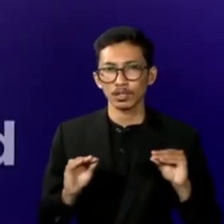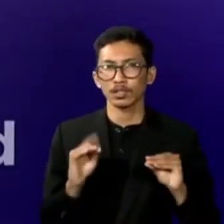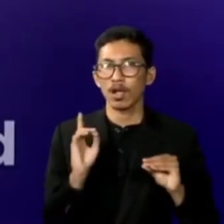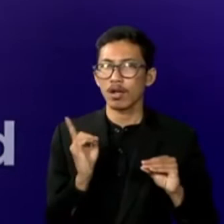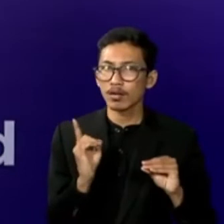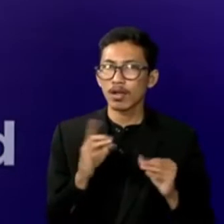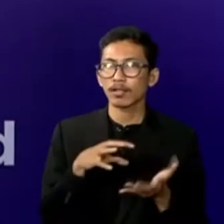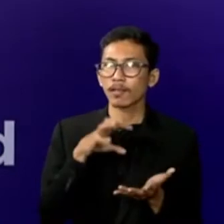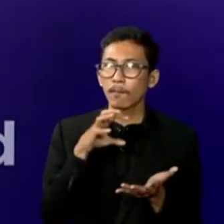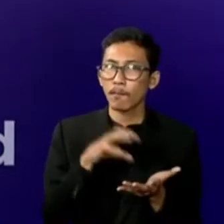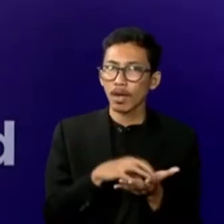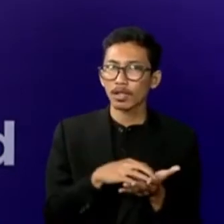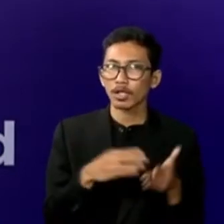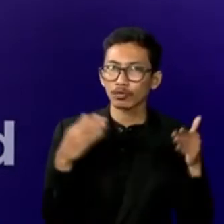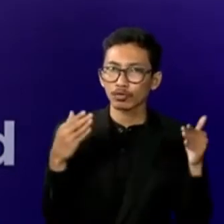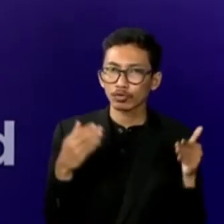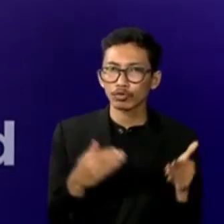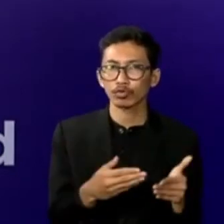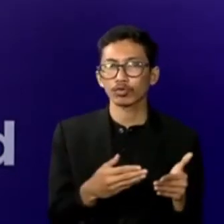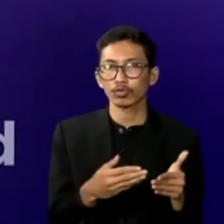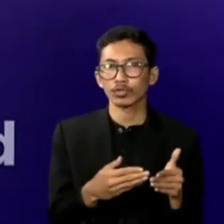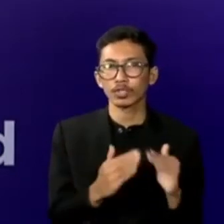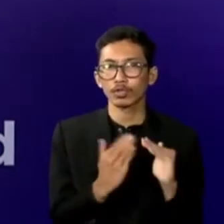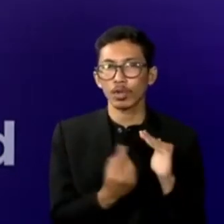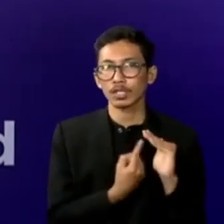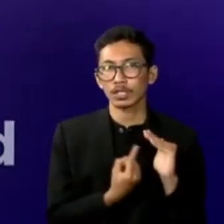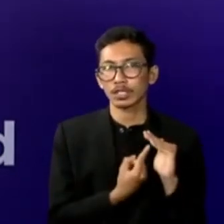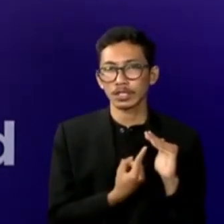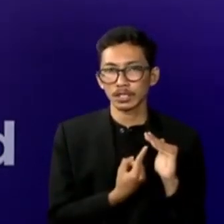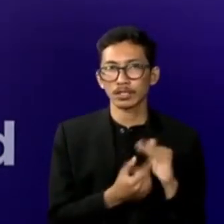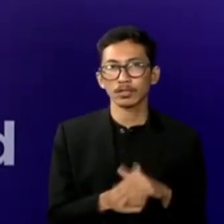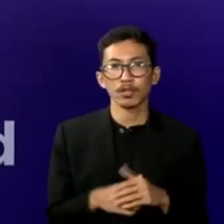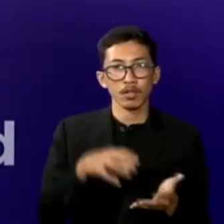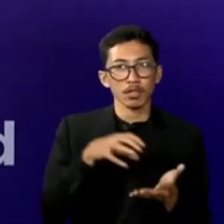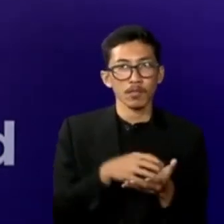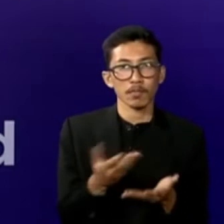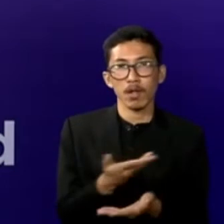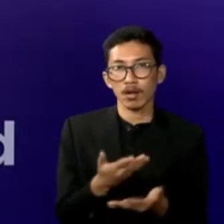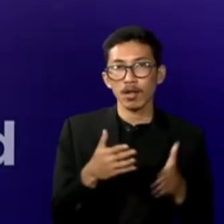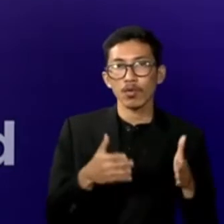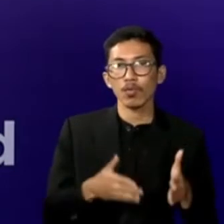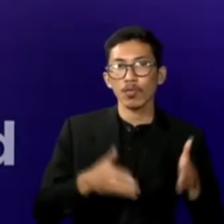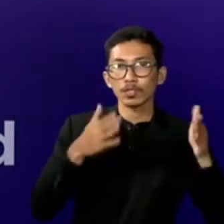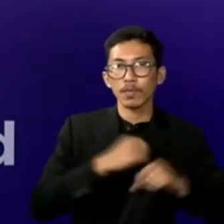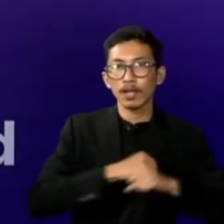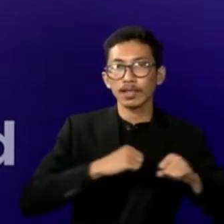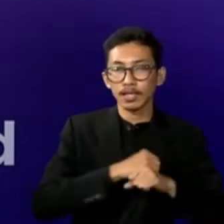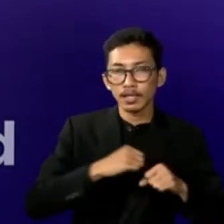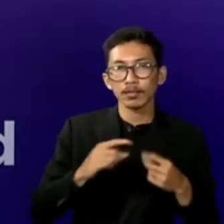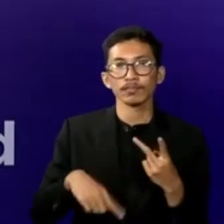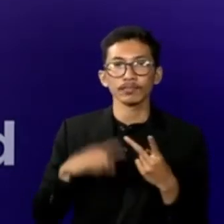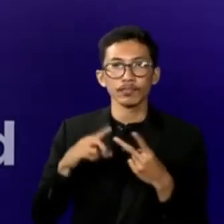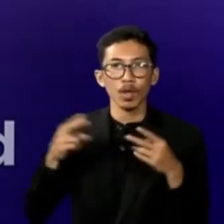menyediakan tempat untuk mereka melakukan isolasi baik itu atlet ataupun di hotel-hotel yang